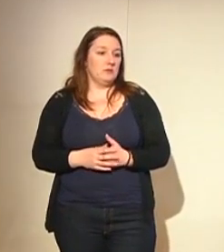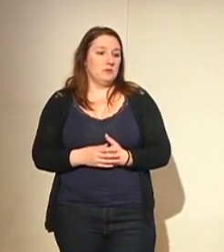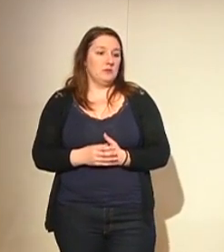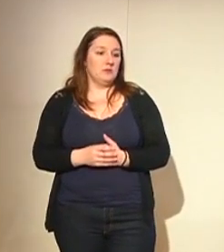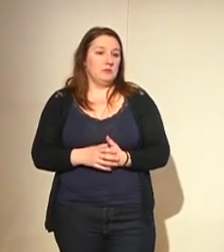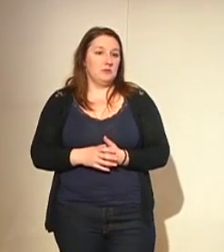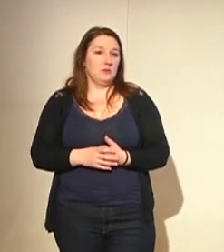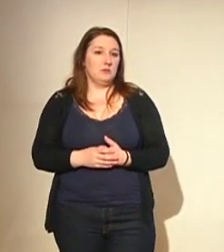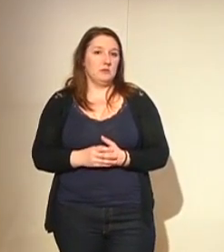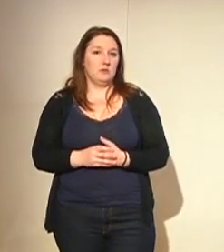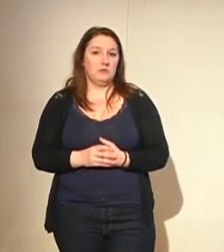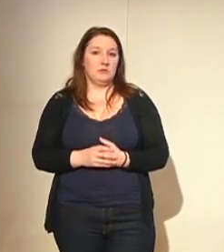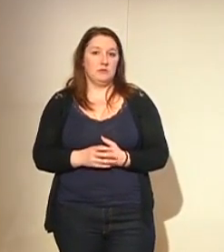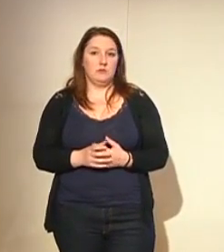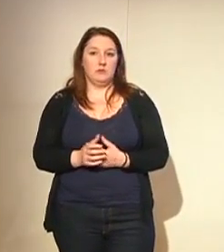parti